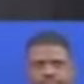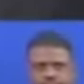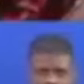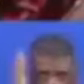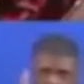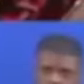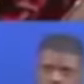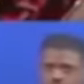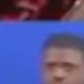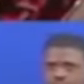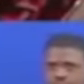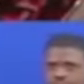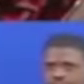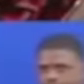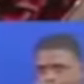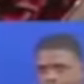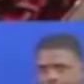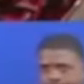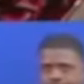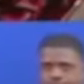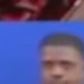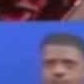Mheshimiwa Charles Makongoro Nyerere Rukwa.